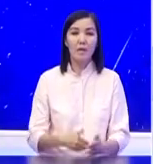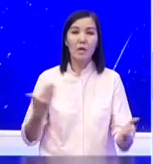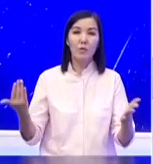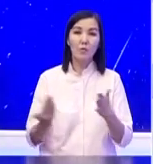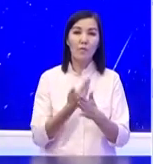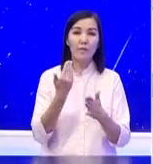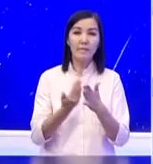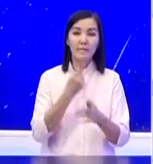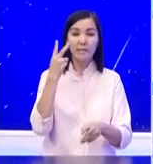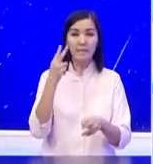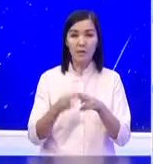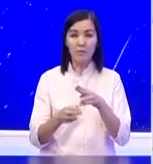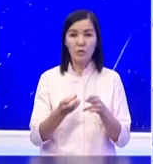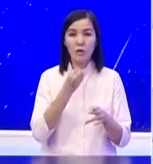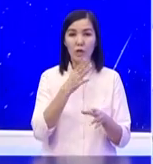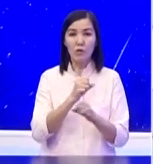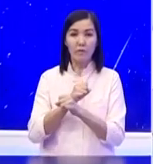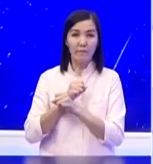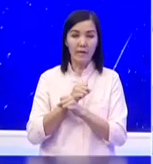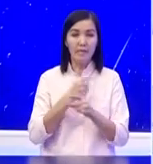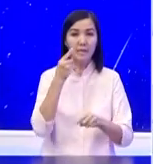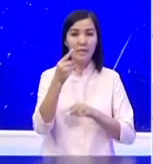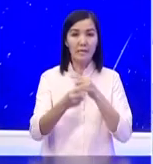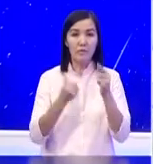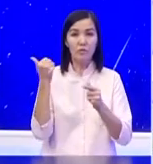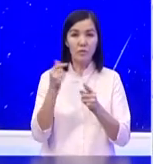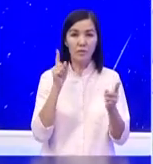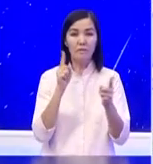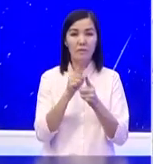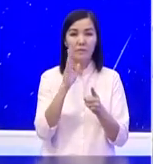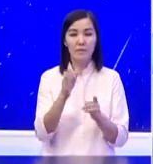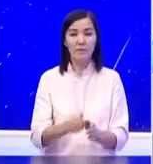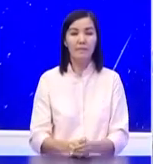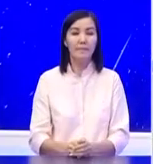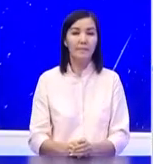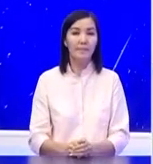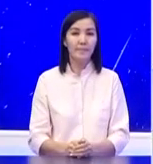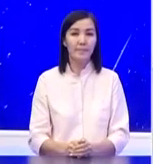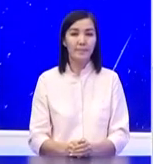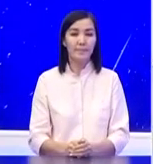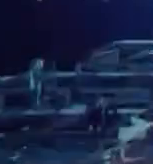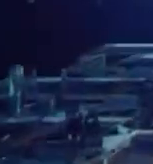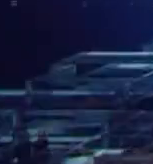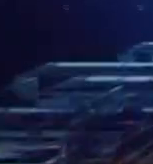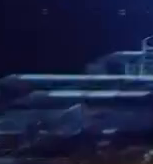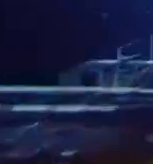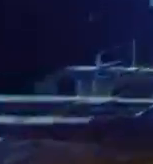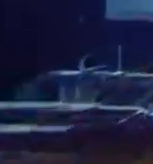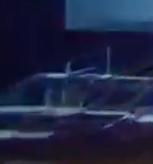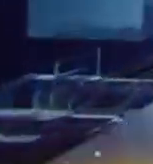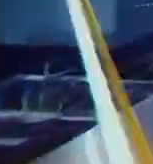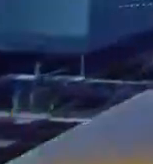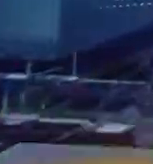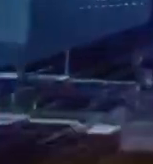Такими событиями был насыщен уходящий день. Спасибо за внимание. До свидания.